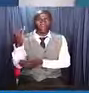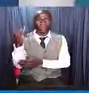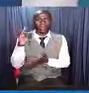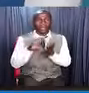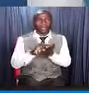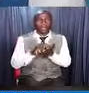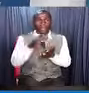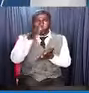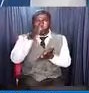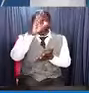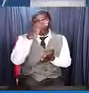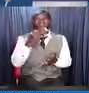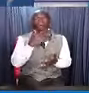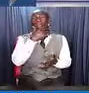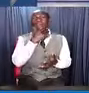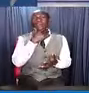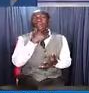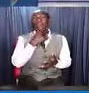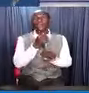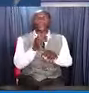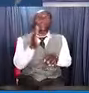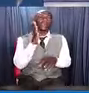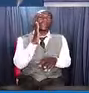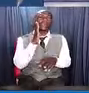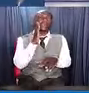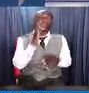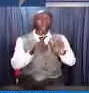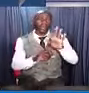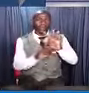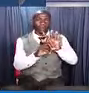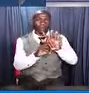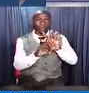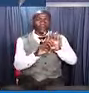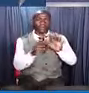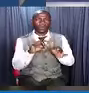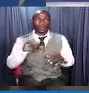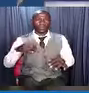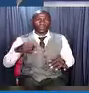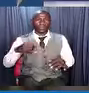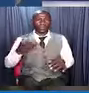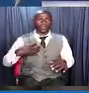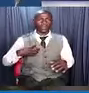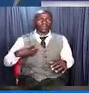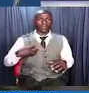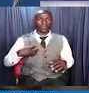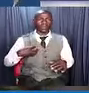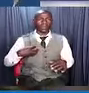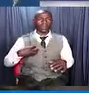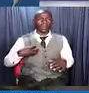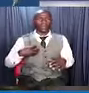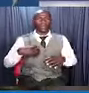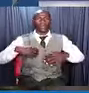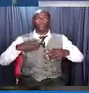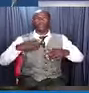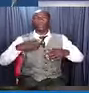Ambaye ndiye Mungu wa baba yetu Mishra na mama mwanzishi leo. Who is our God of our missionary. Manifested himself in Joseph. Ile furaha ya kazi